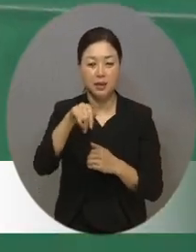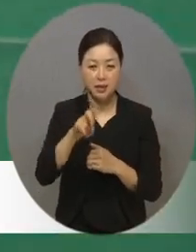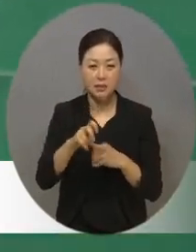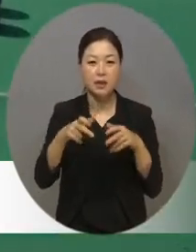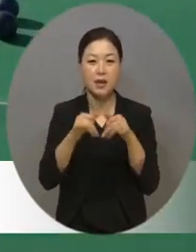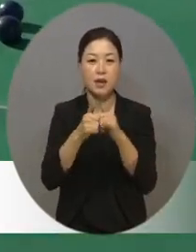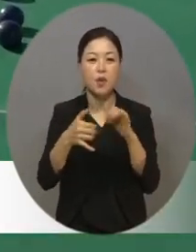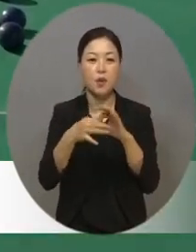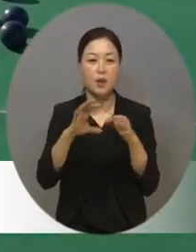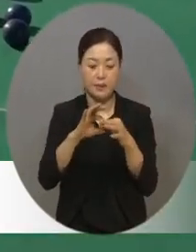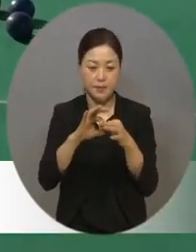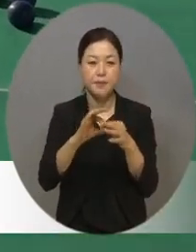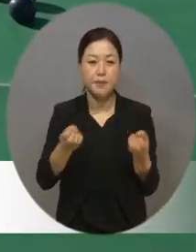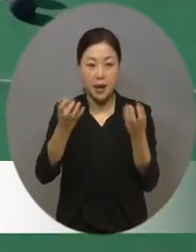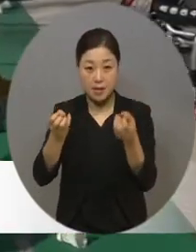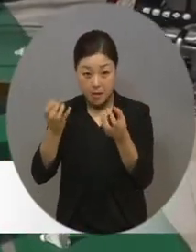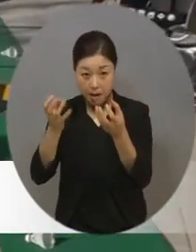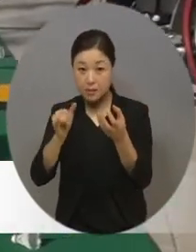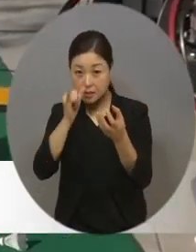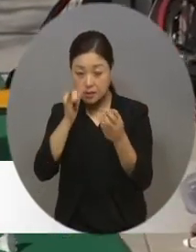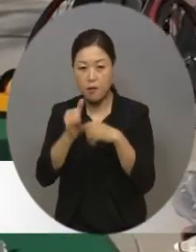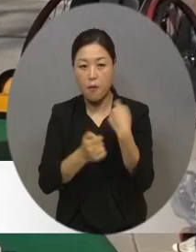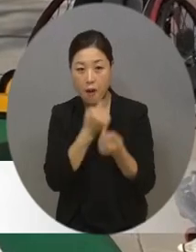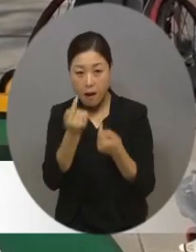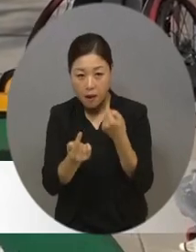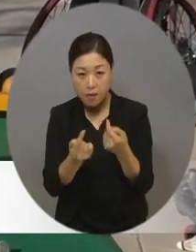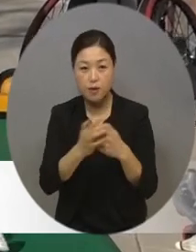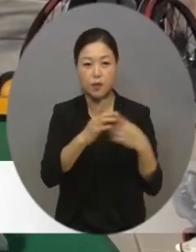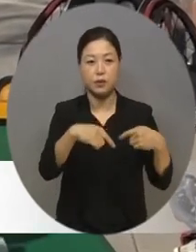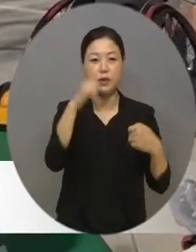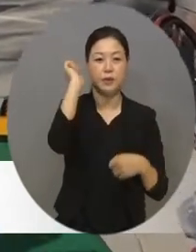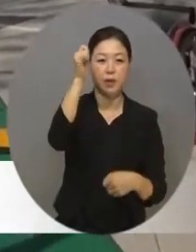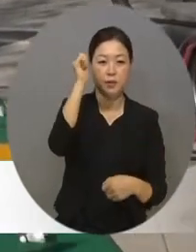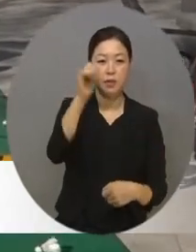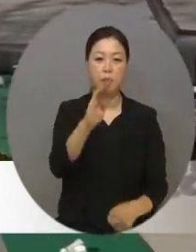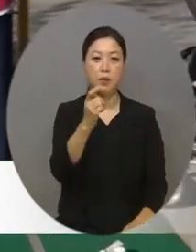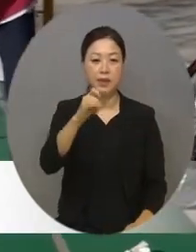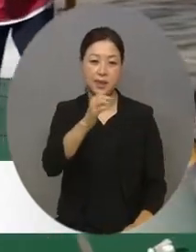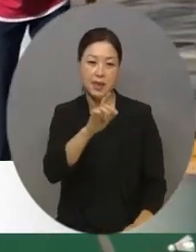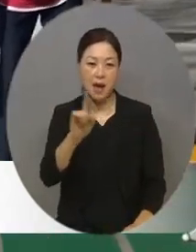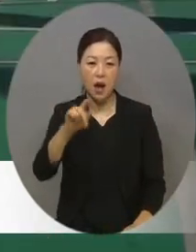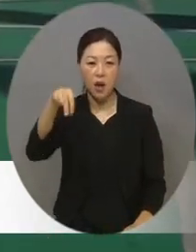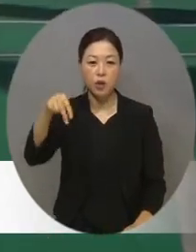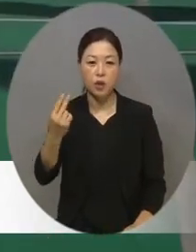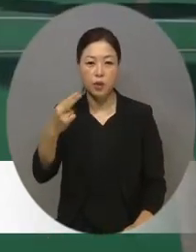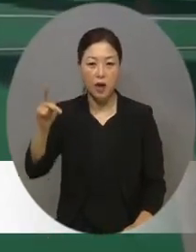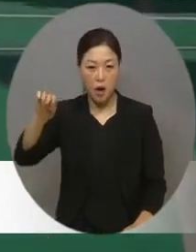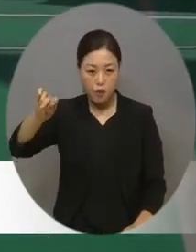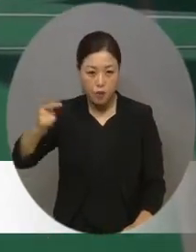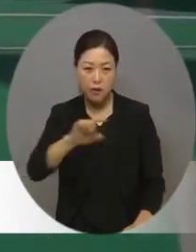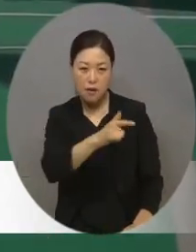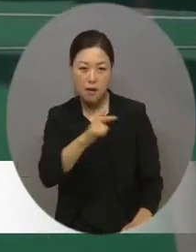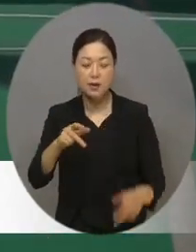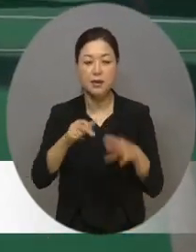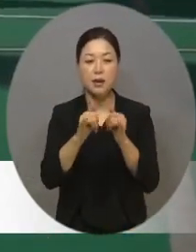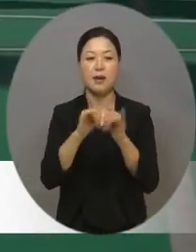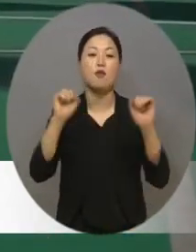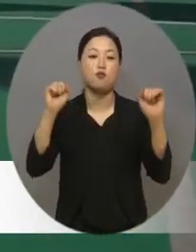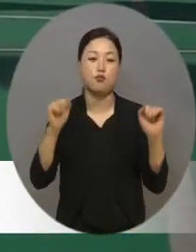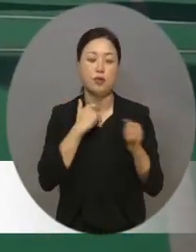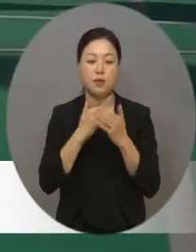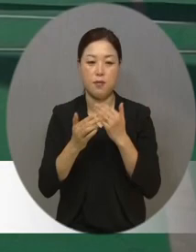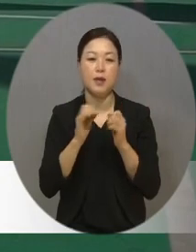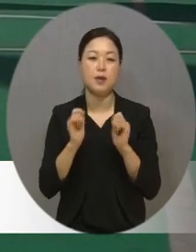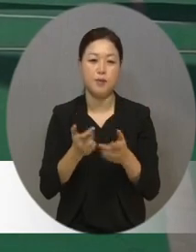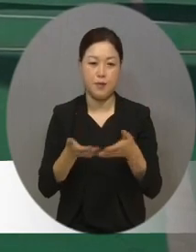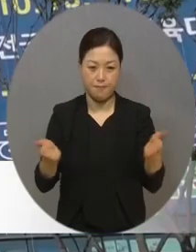대회를 찾은 방문객들을 대상으로 휠체어 배드민턴과 보치아, 쇼다운 등 다양한 장애인 스포츠를 체험하는